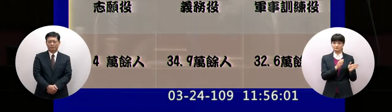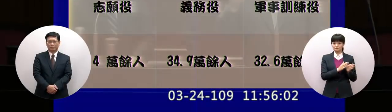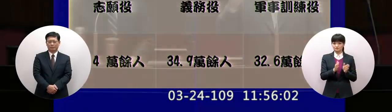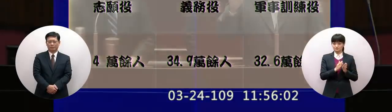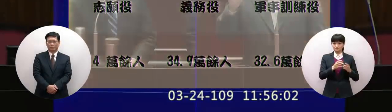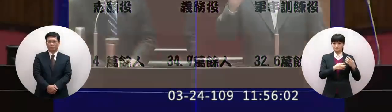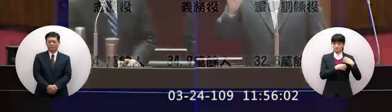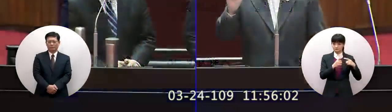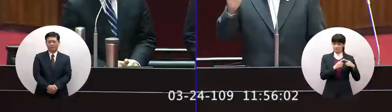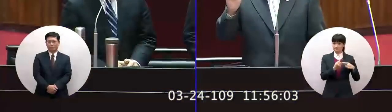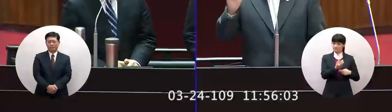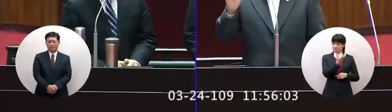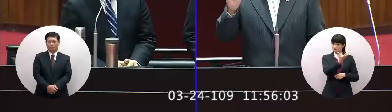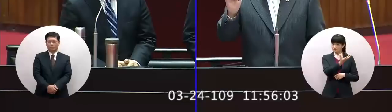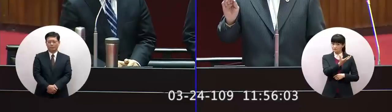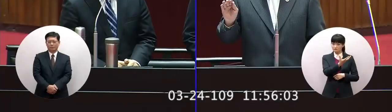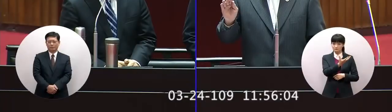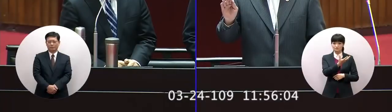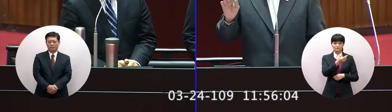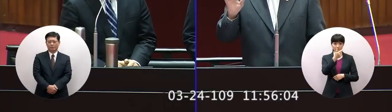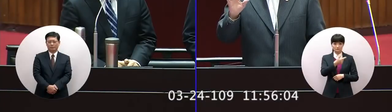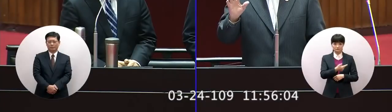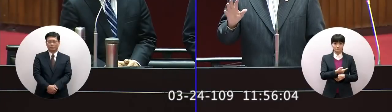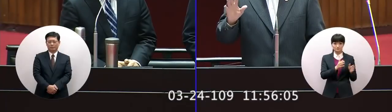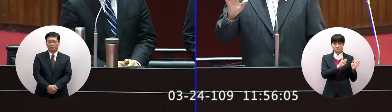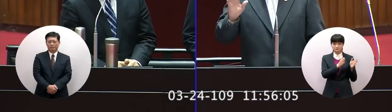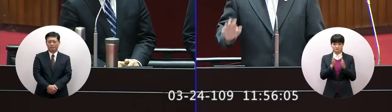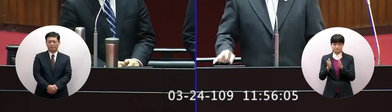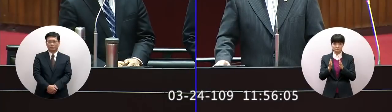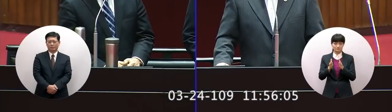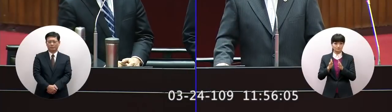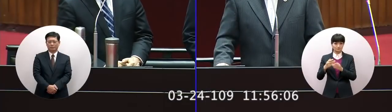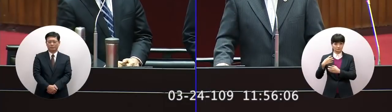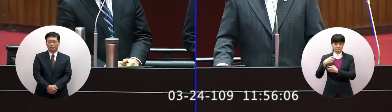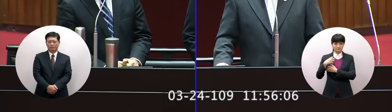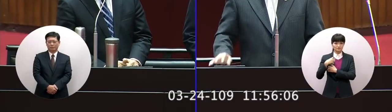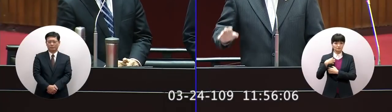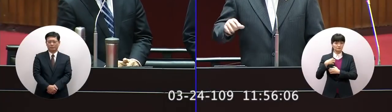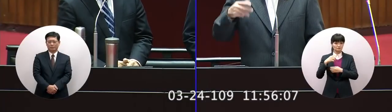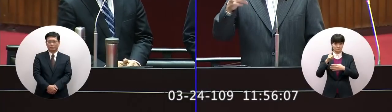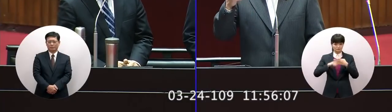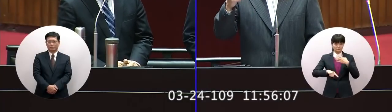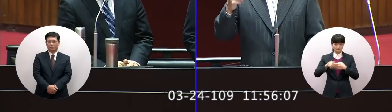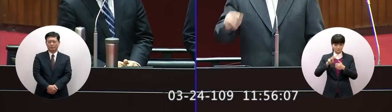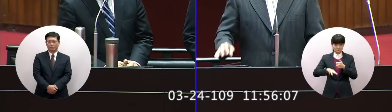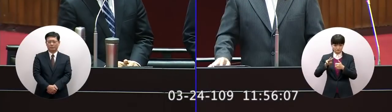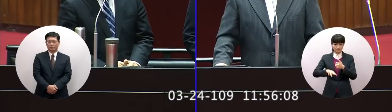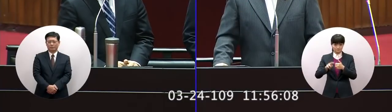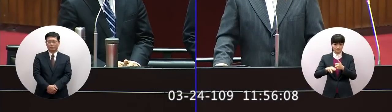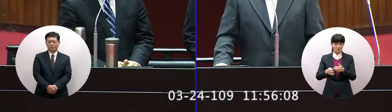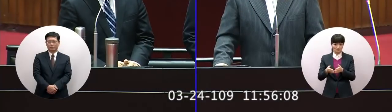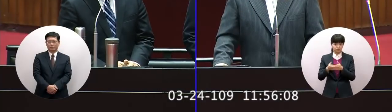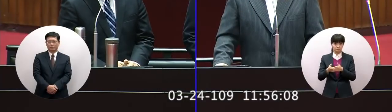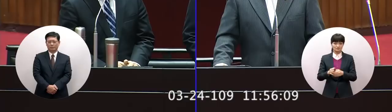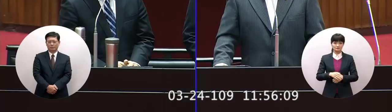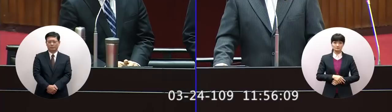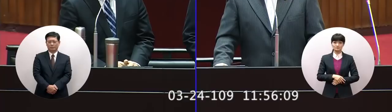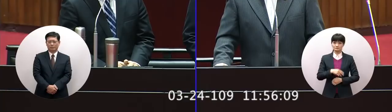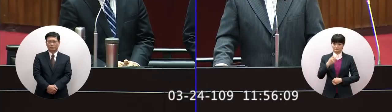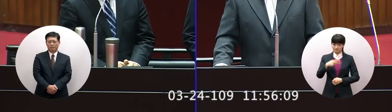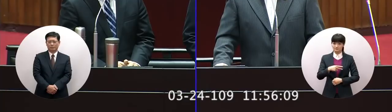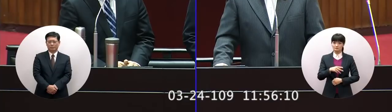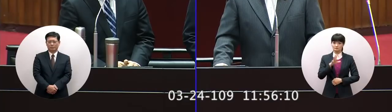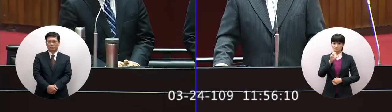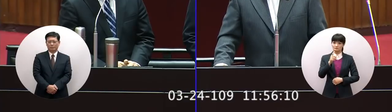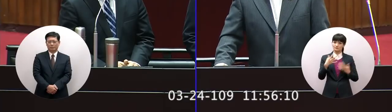慢慢就会朝向军事训练役为主的后备军人。那我再看一个训练的问题，涉